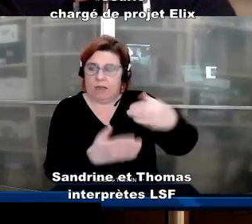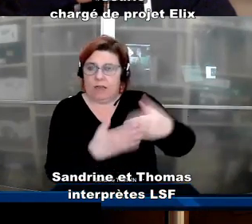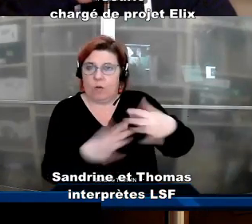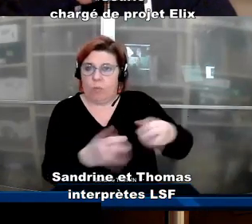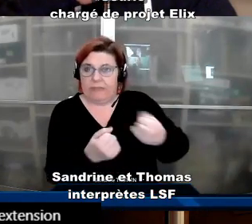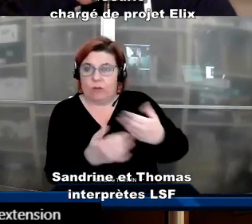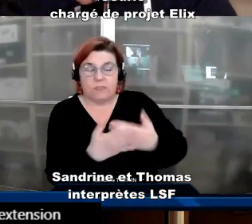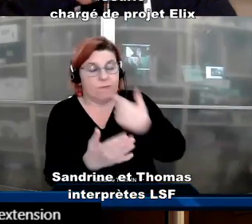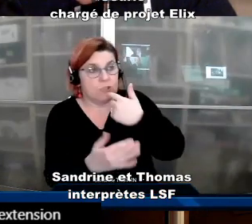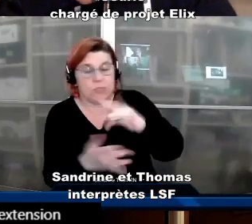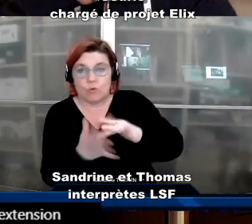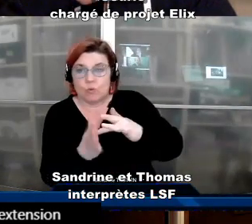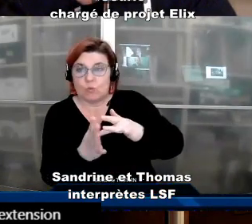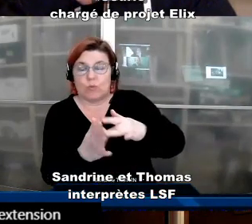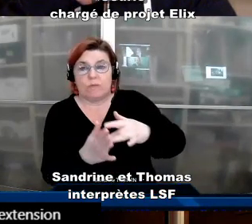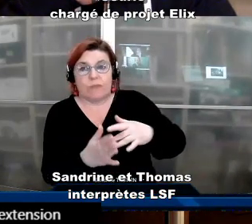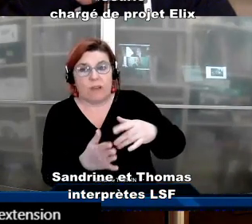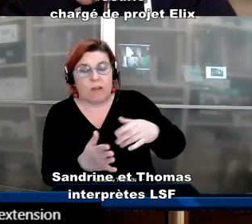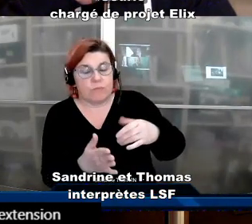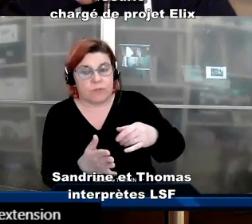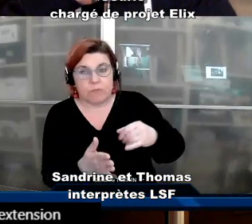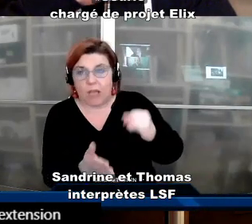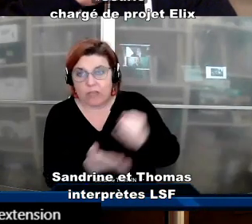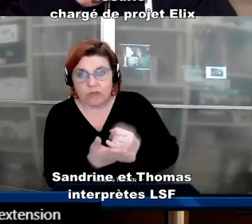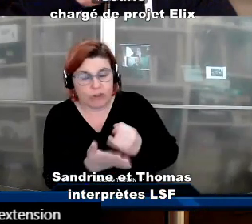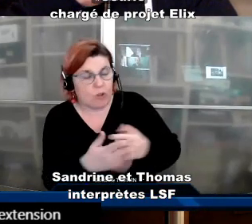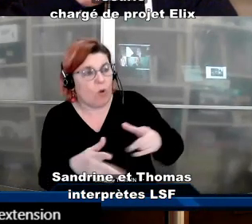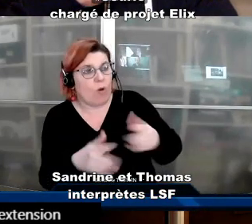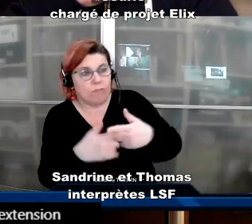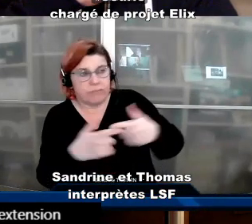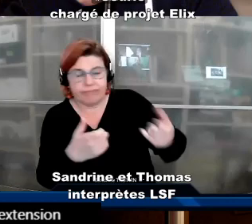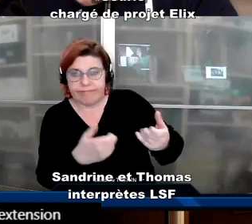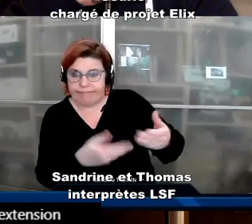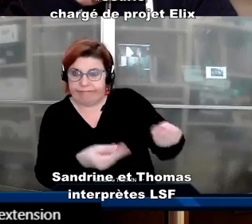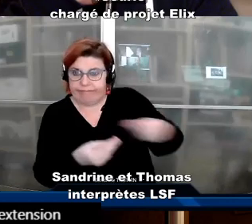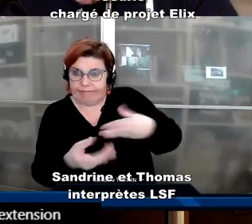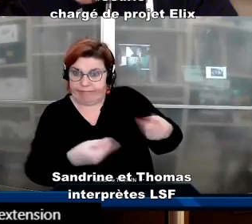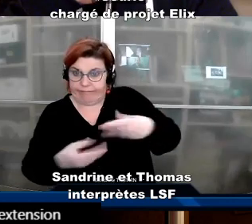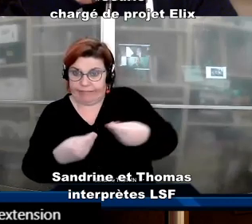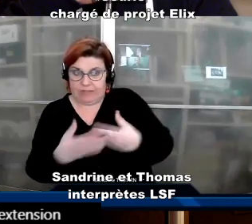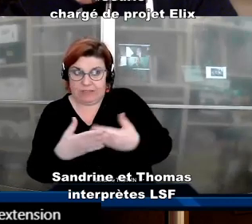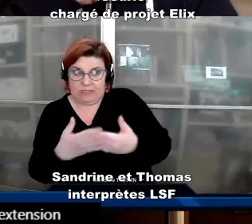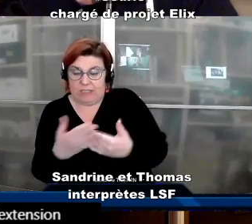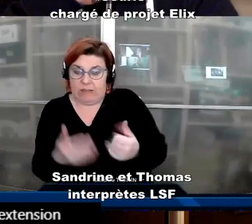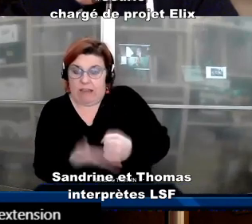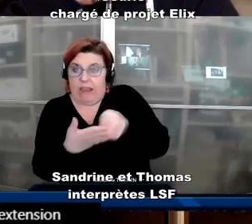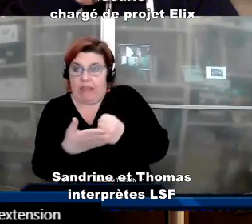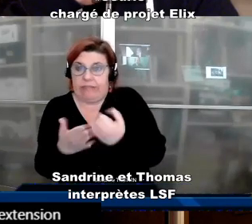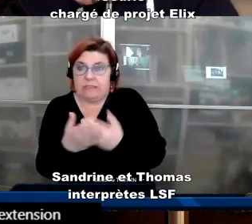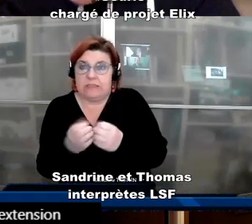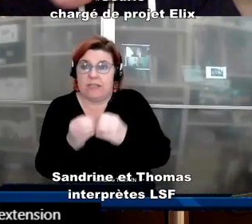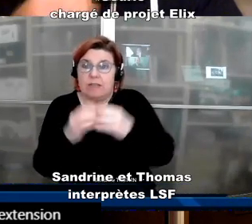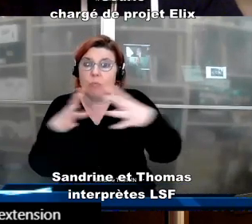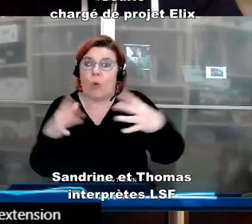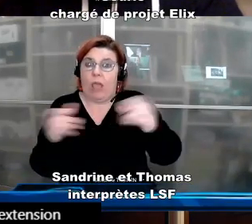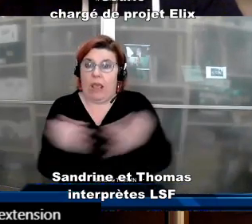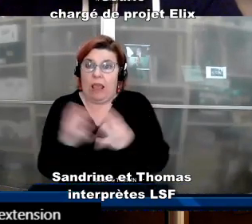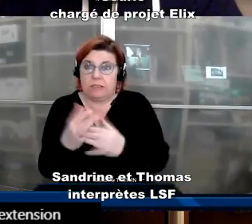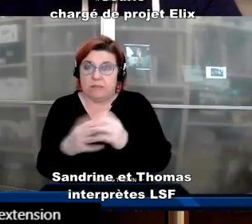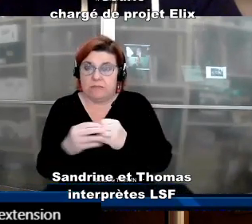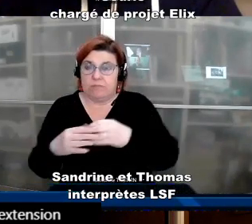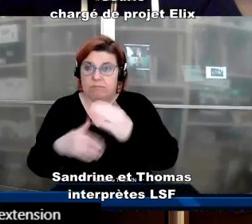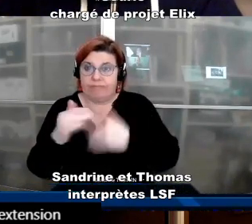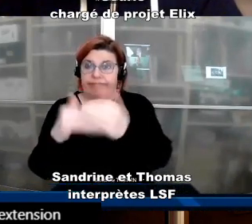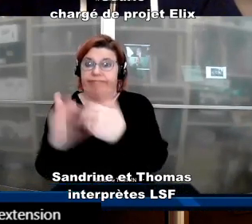des consultants pour nous aider à développer l'extension la Bulle Helix. Ensuite, Helix